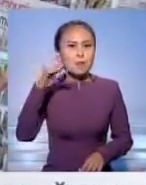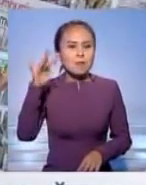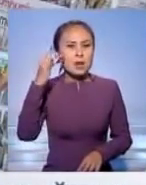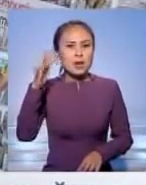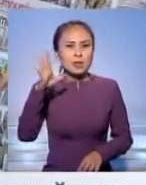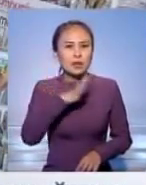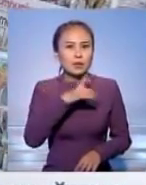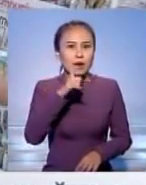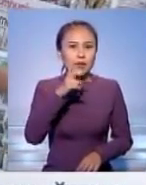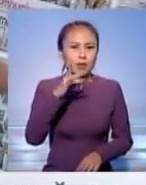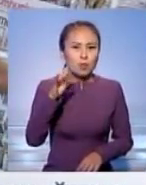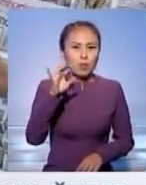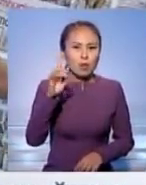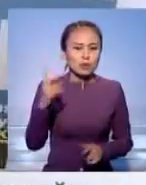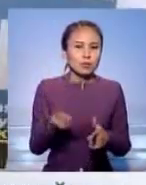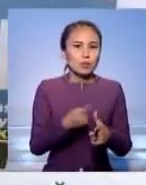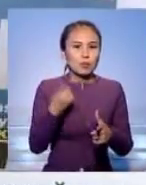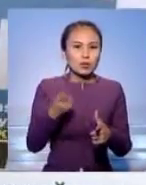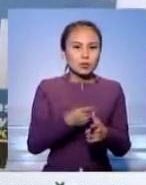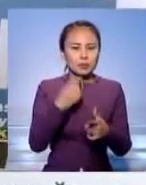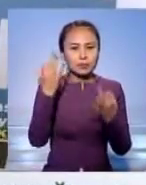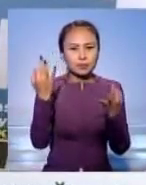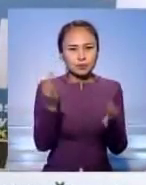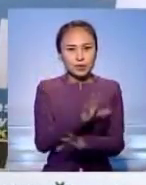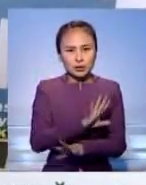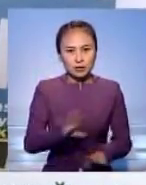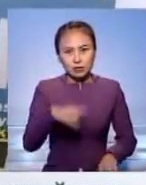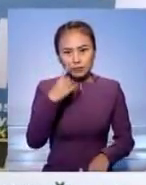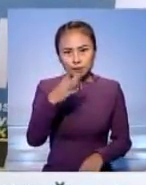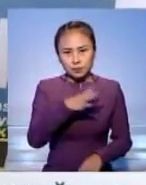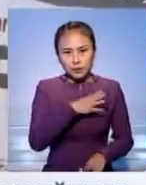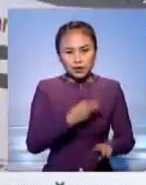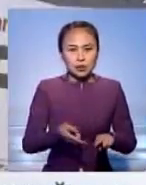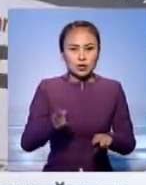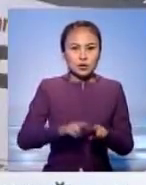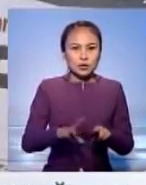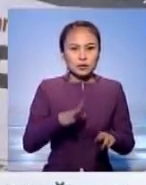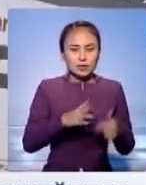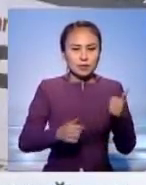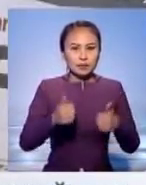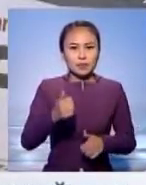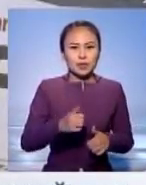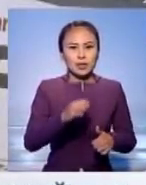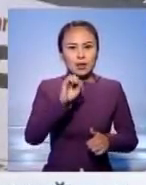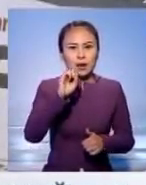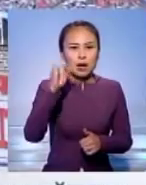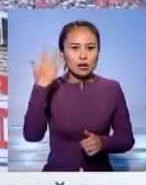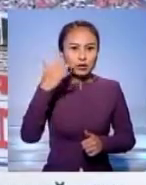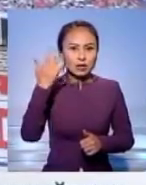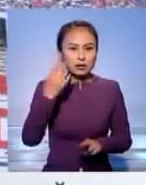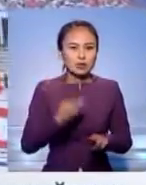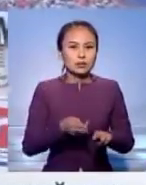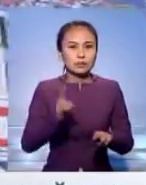шіркеу қызметкері Эндрю Брансонды қамаудан босатпауына байланысты санкция салған соң шиеленіскен. Бірақ Ердоған Ақштың әділет және ішкі